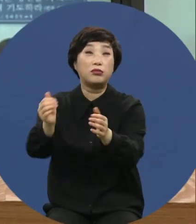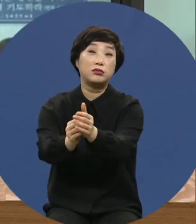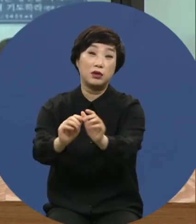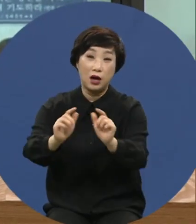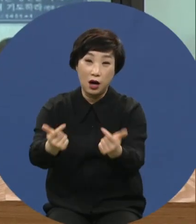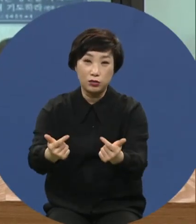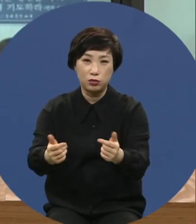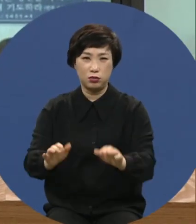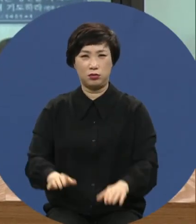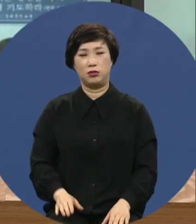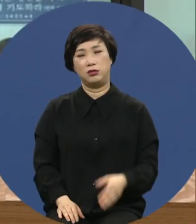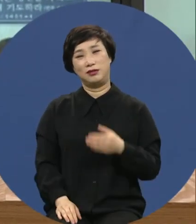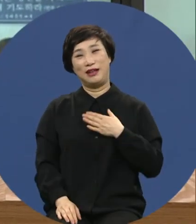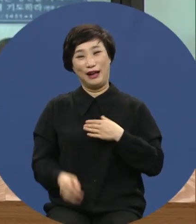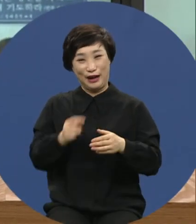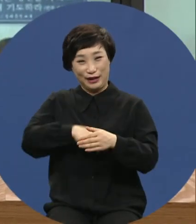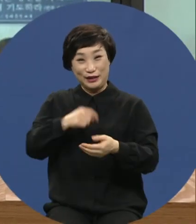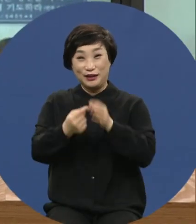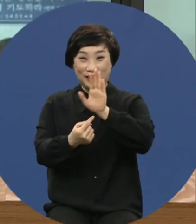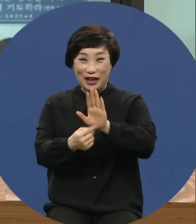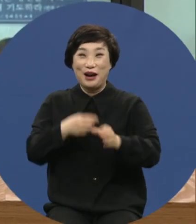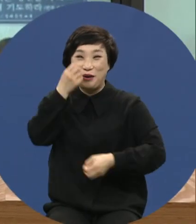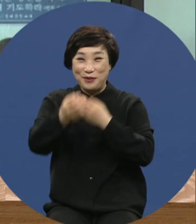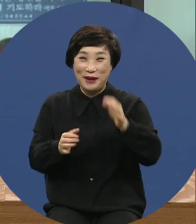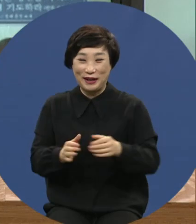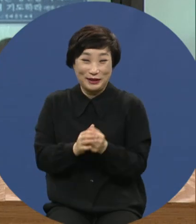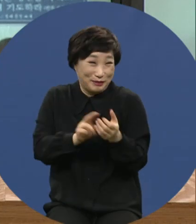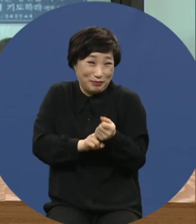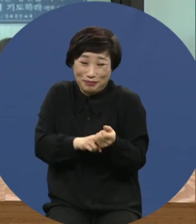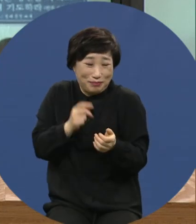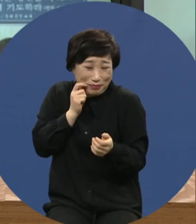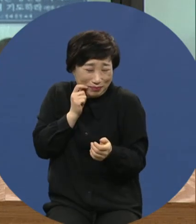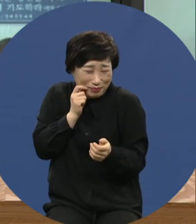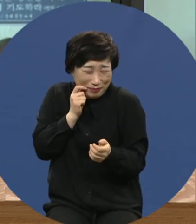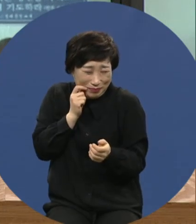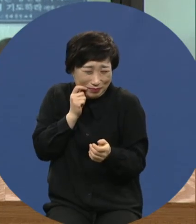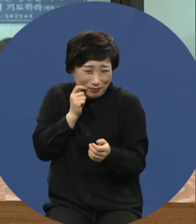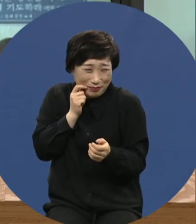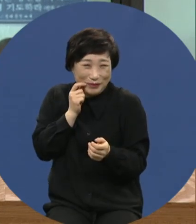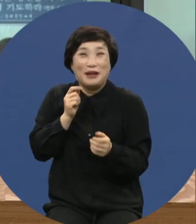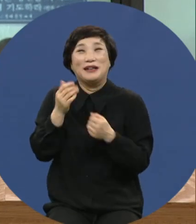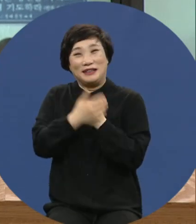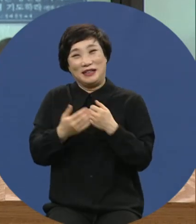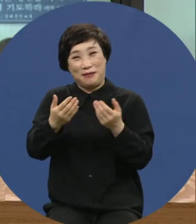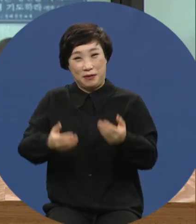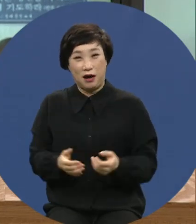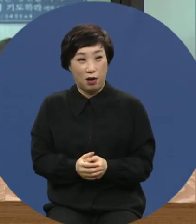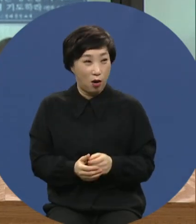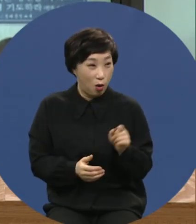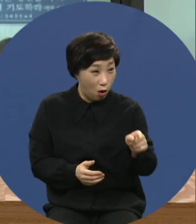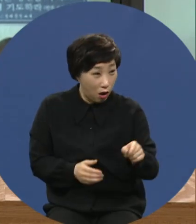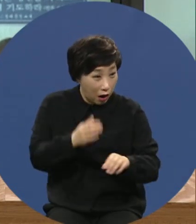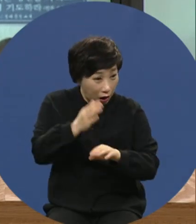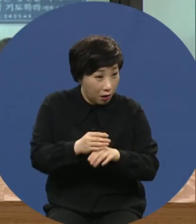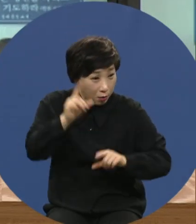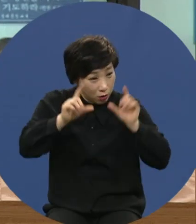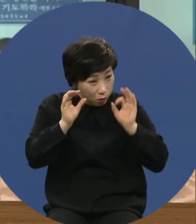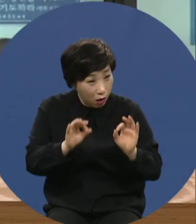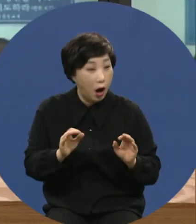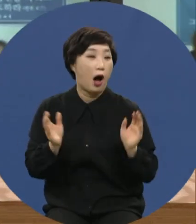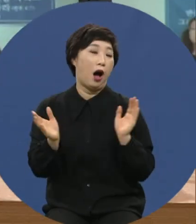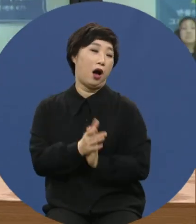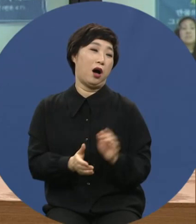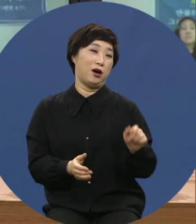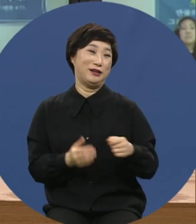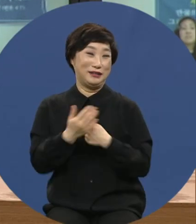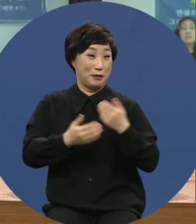아니라 내 속에서 나타나는 감출 수 없는 은혜. 저 사람 감사하는 거 보니까 받은